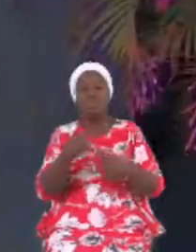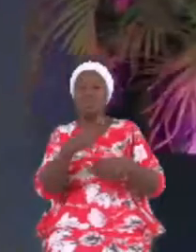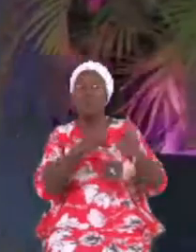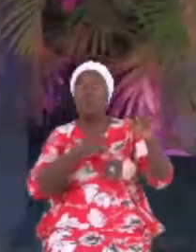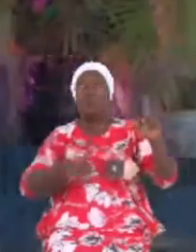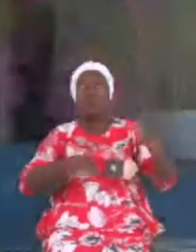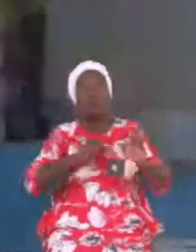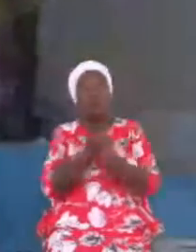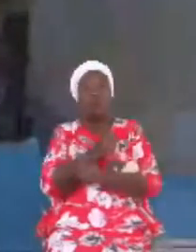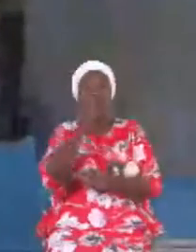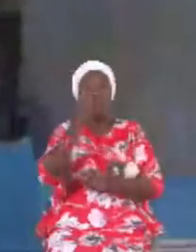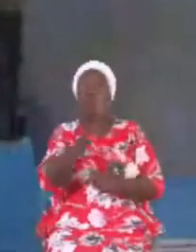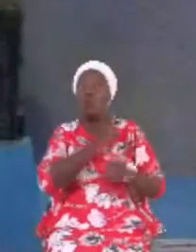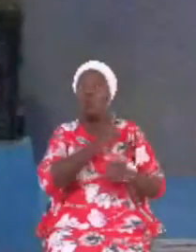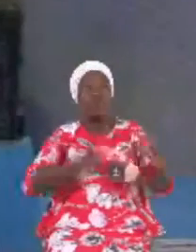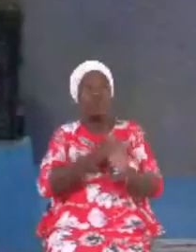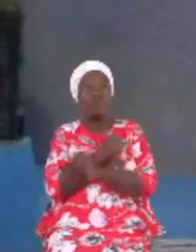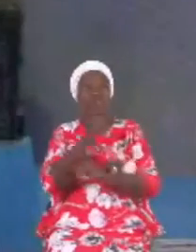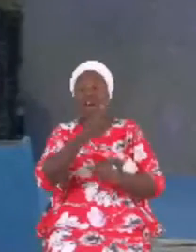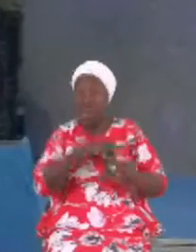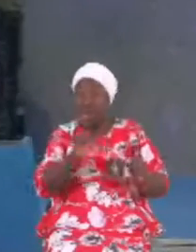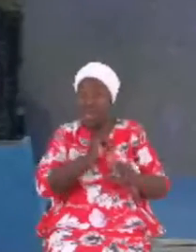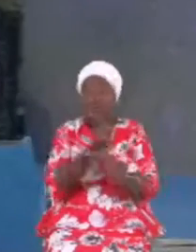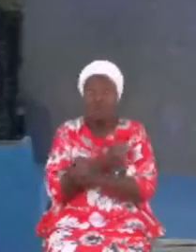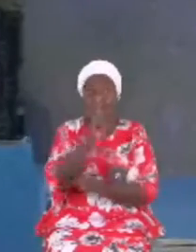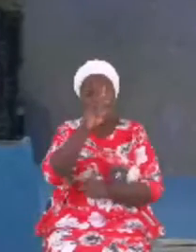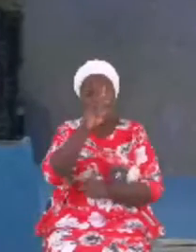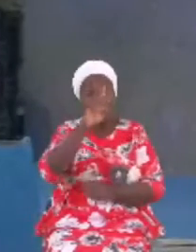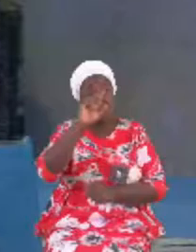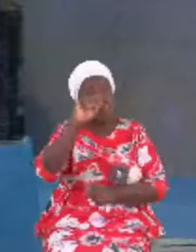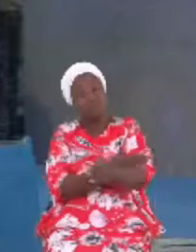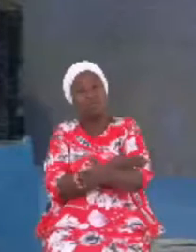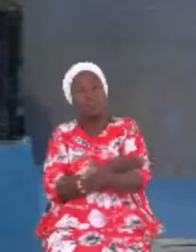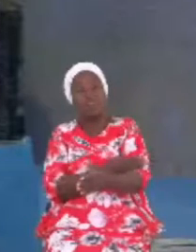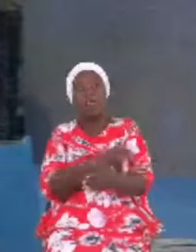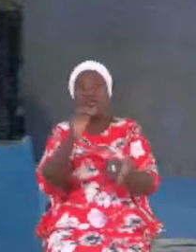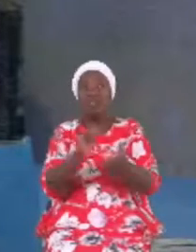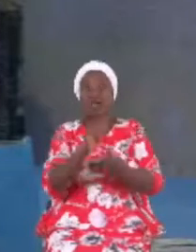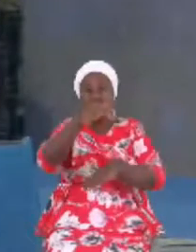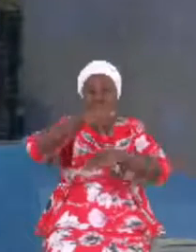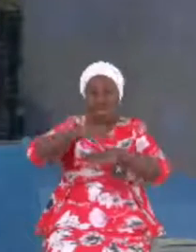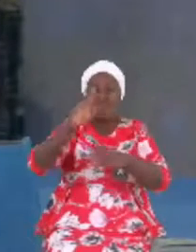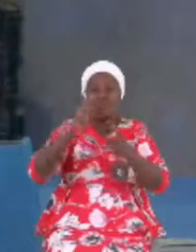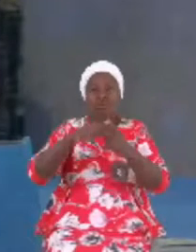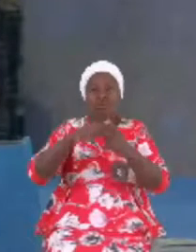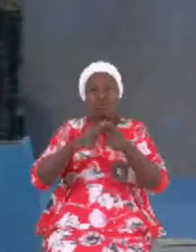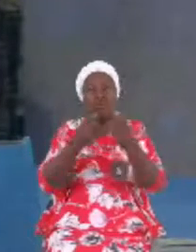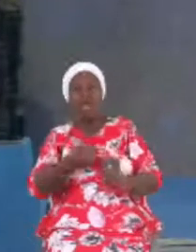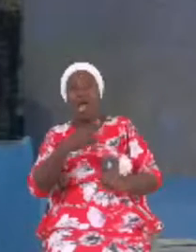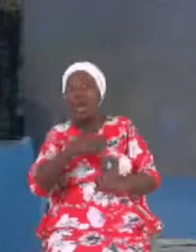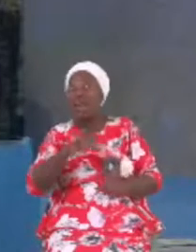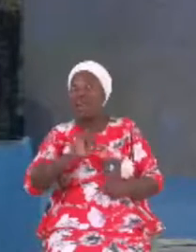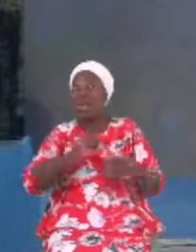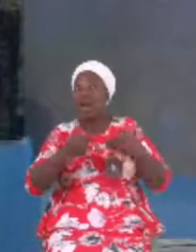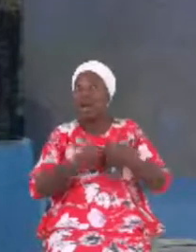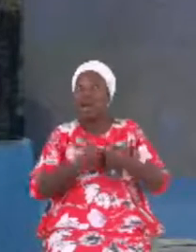Seigneur, je t'aime. Seigneur, je t'aime. Et j'aime ton Fils unique que tu as envoyé me sauver.